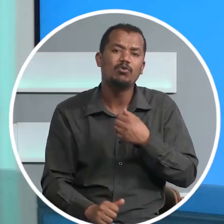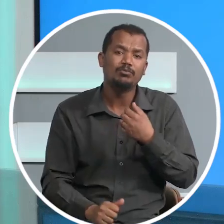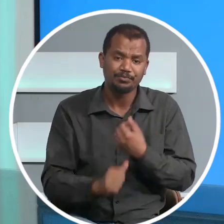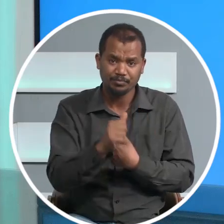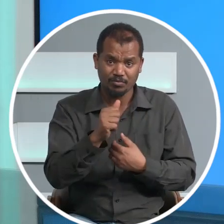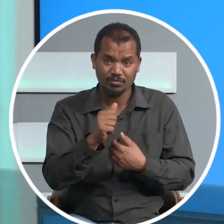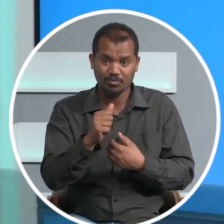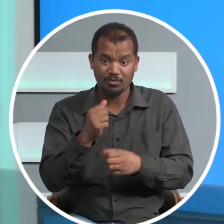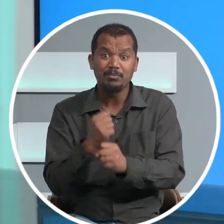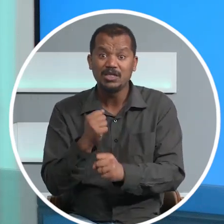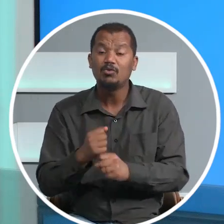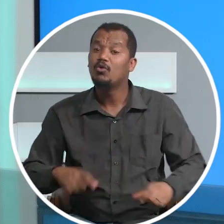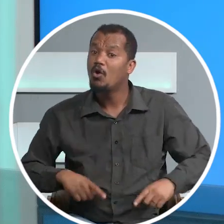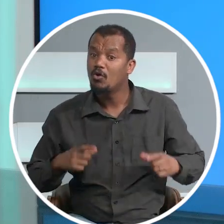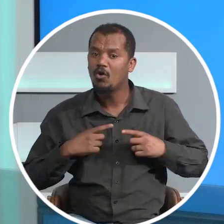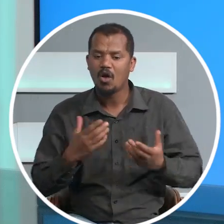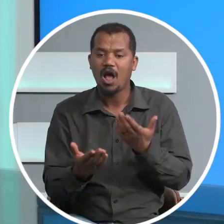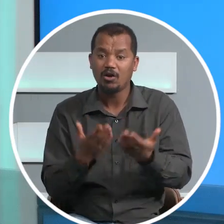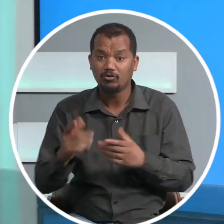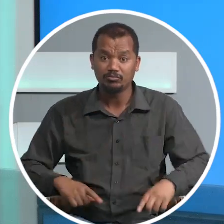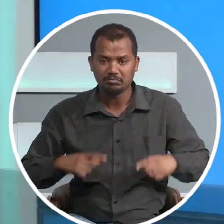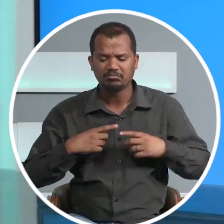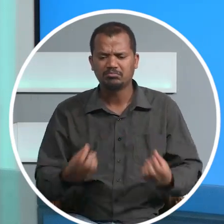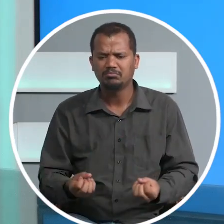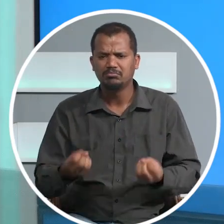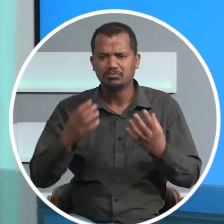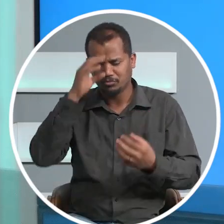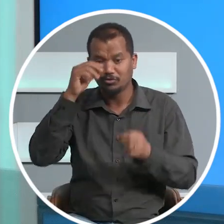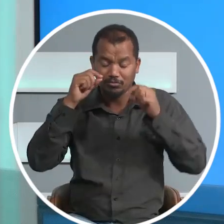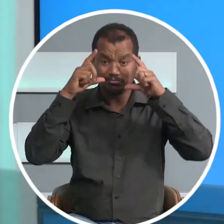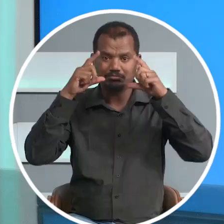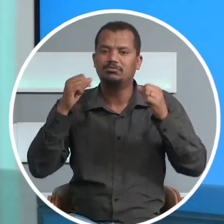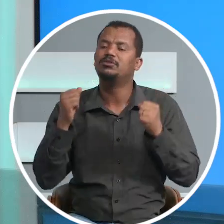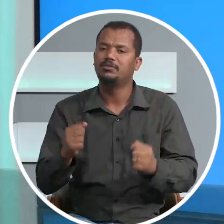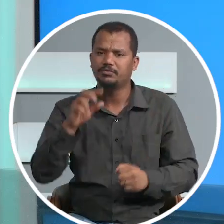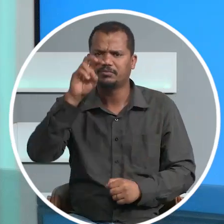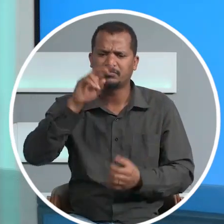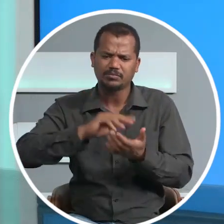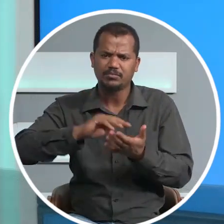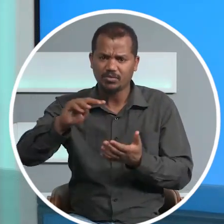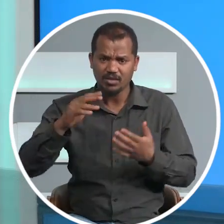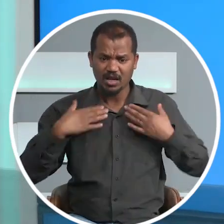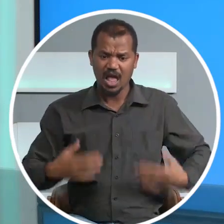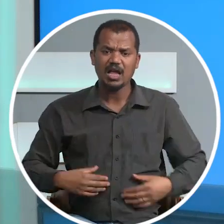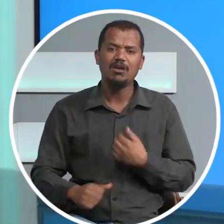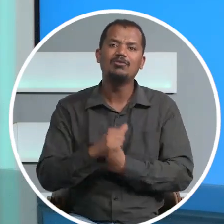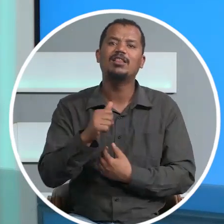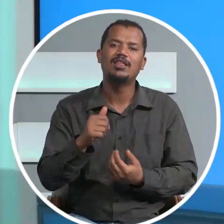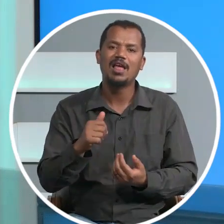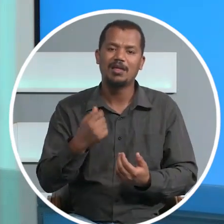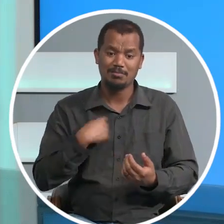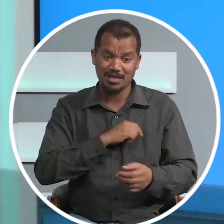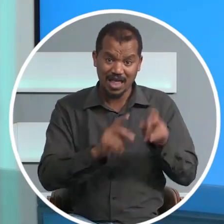بهم کلوس درجه بیسرانو رو اگر گلو توش می‌نورو بزرگ سوچ متعدد کنچلاله کدام نالوم 5 میلیون ساکار گوداتن یا